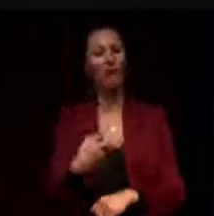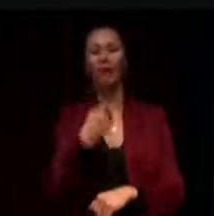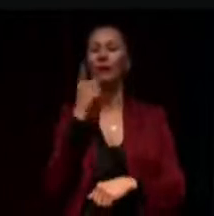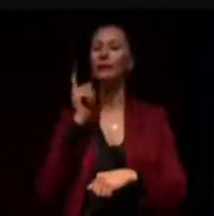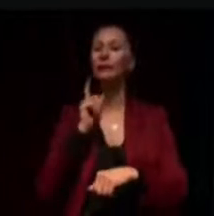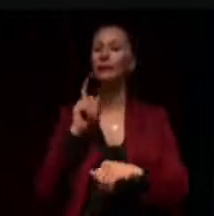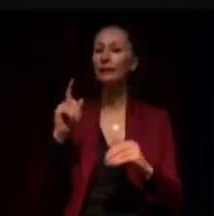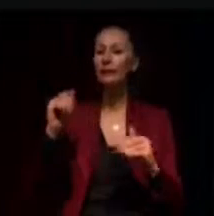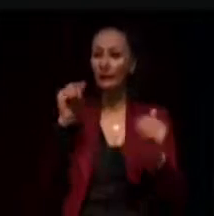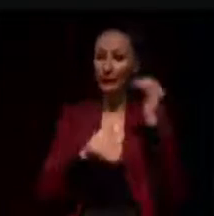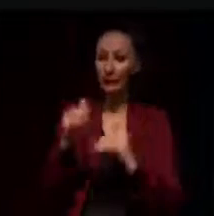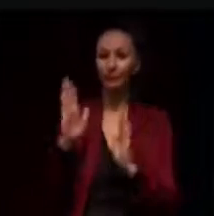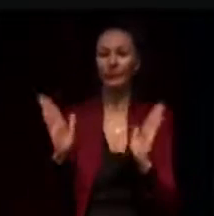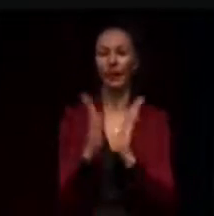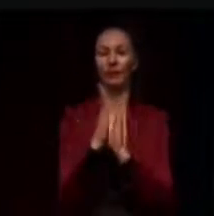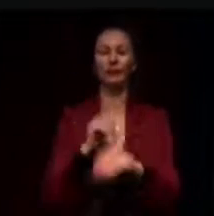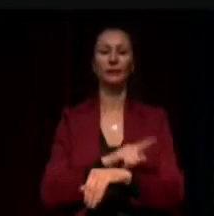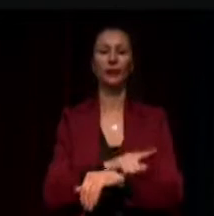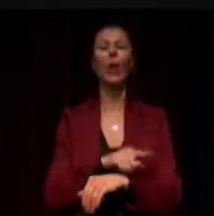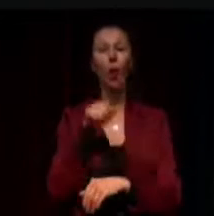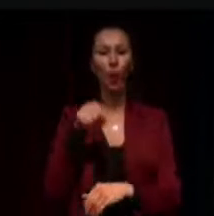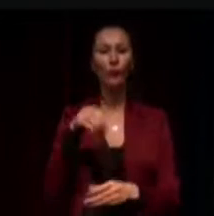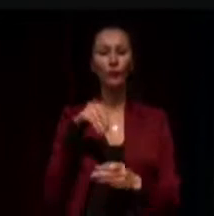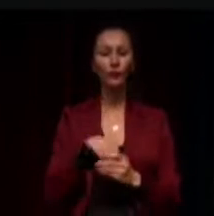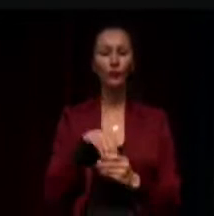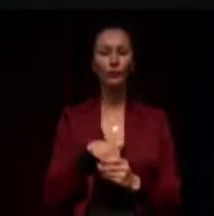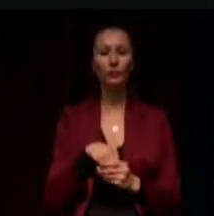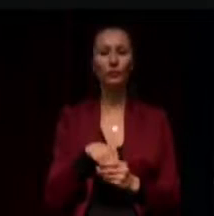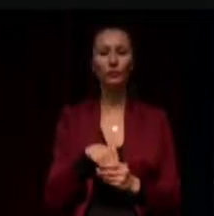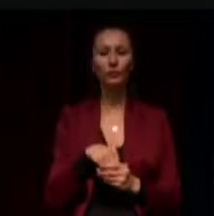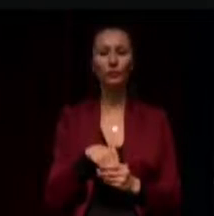seçim yaklaştığı zaman. Onun için